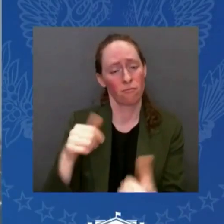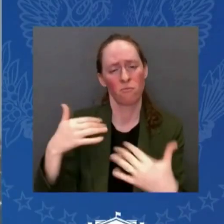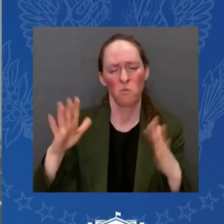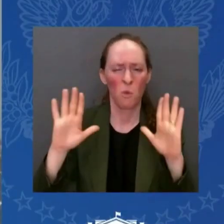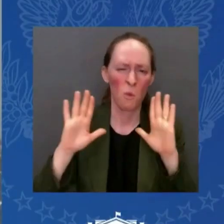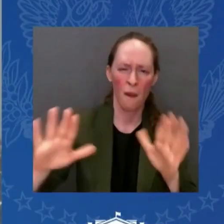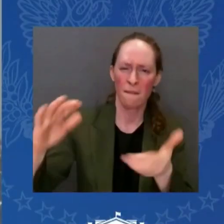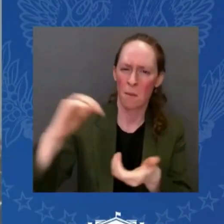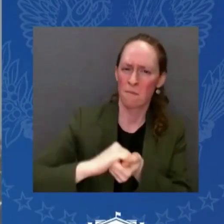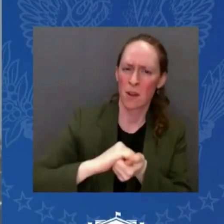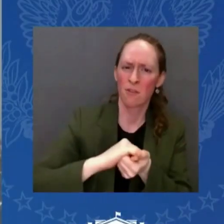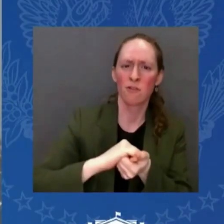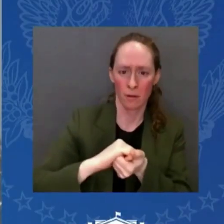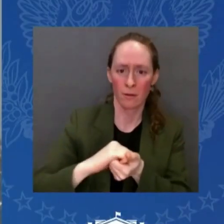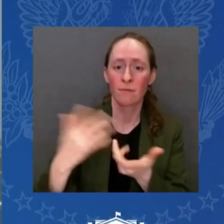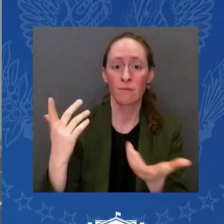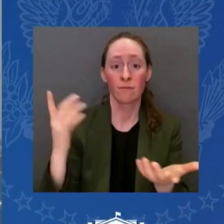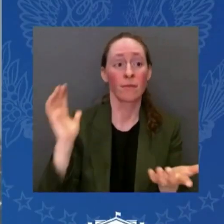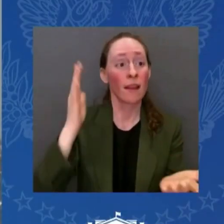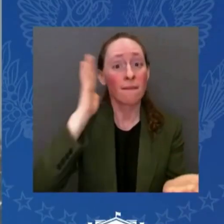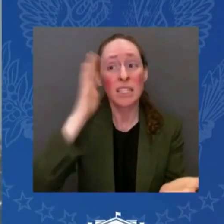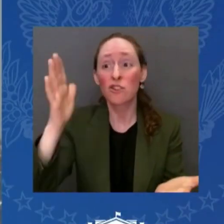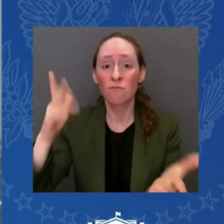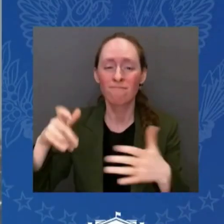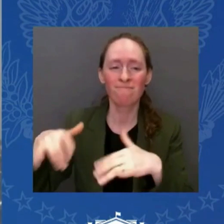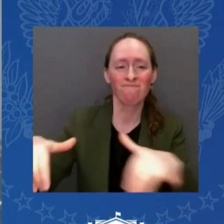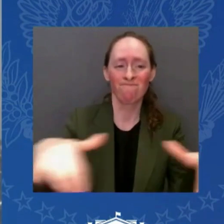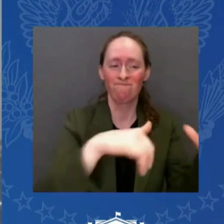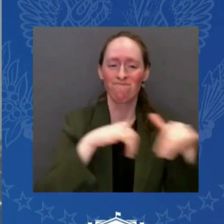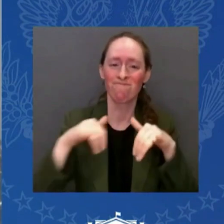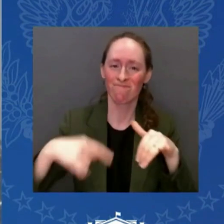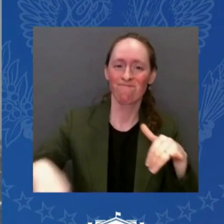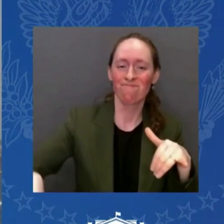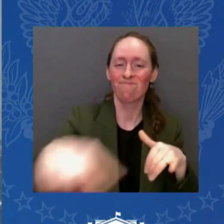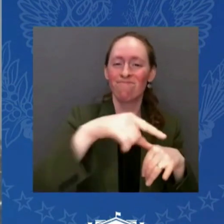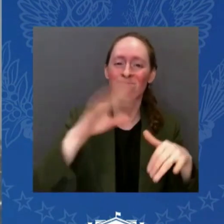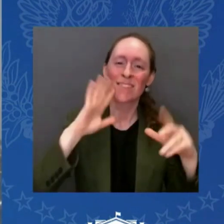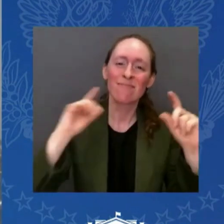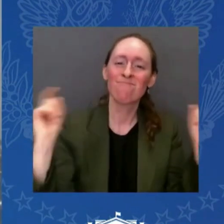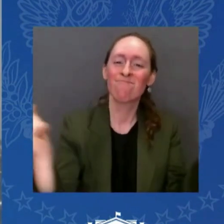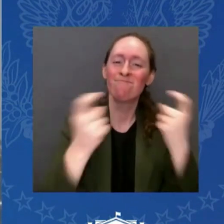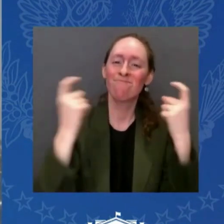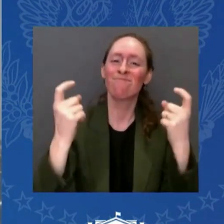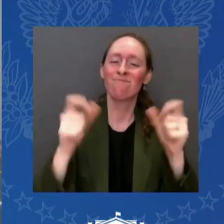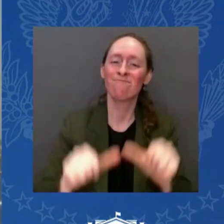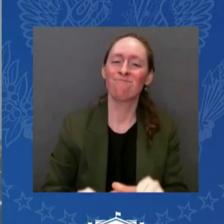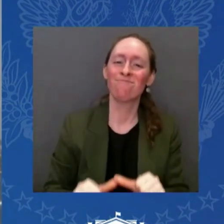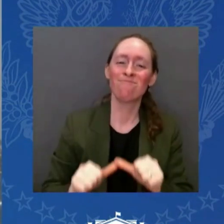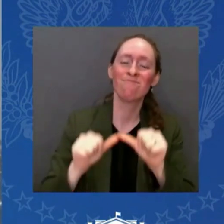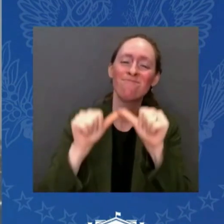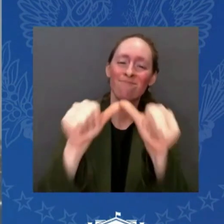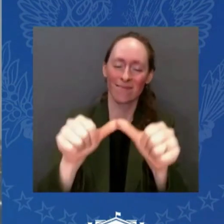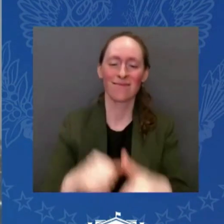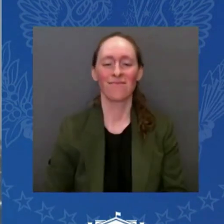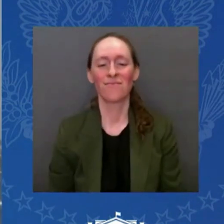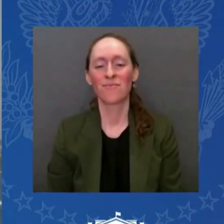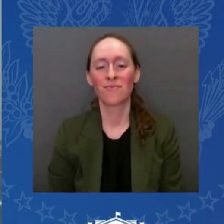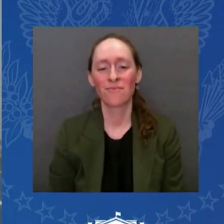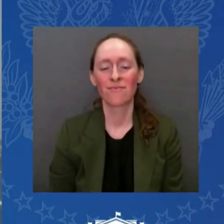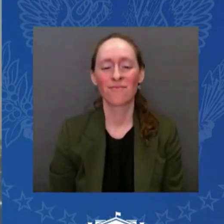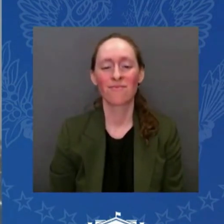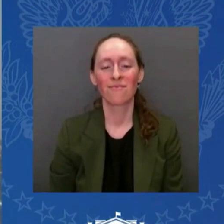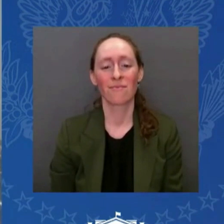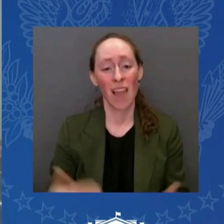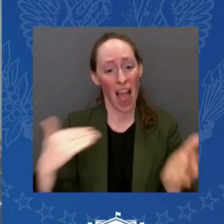new partnership, we're showing again how democracies can deliver our own security and prosperity,